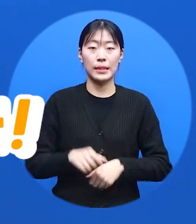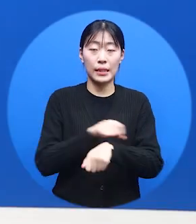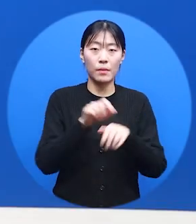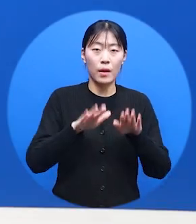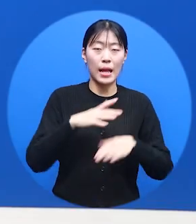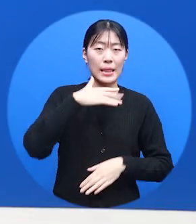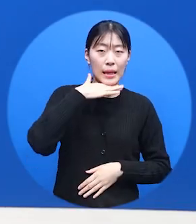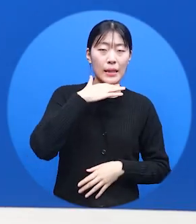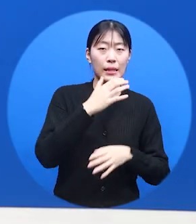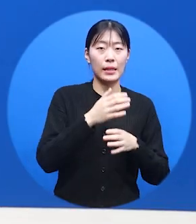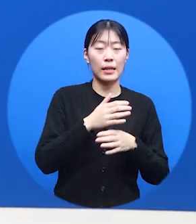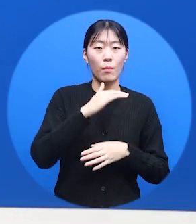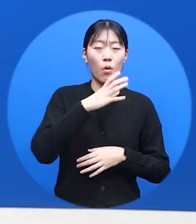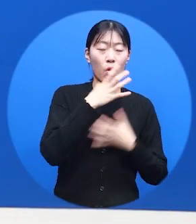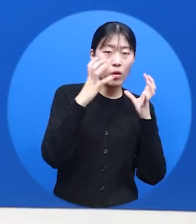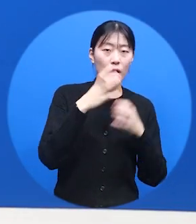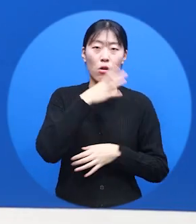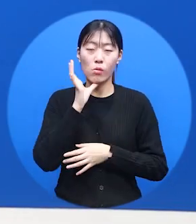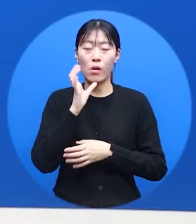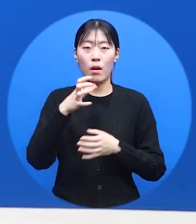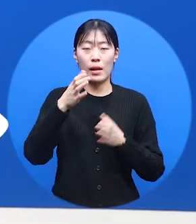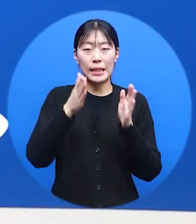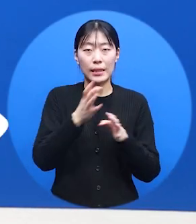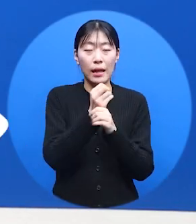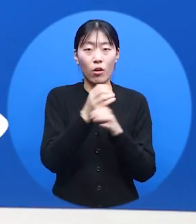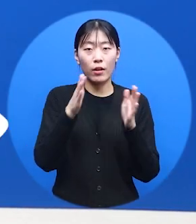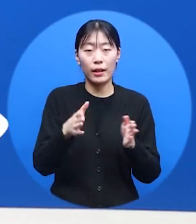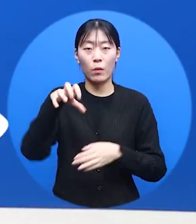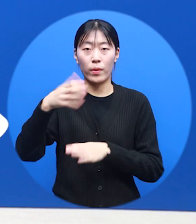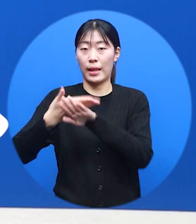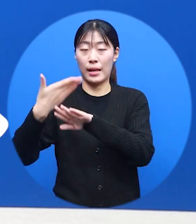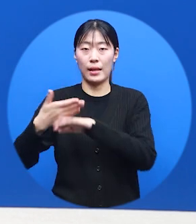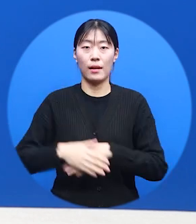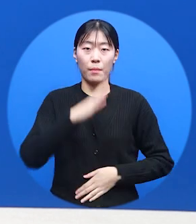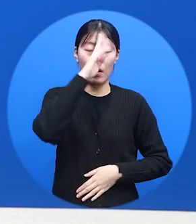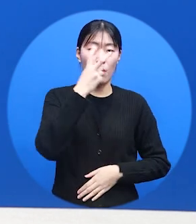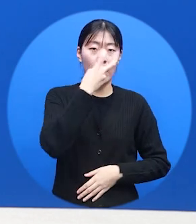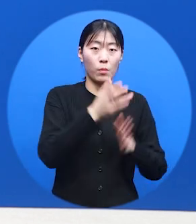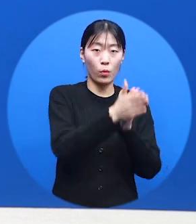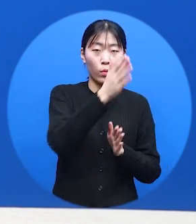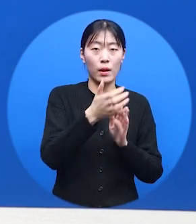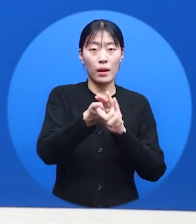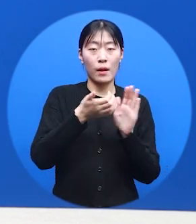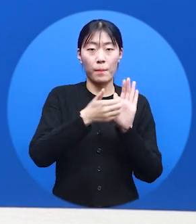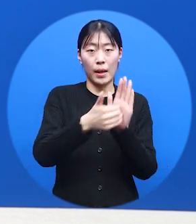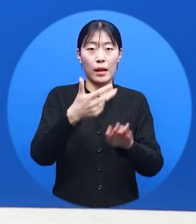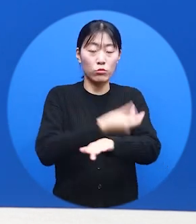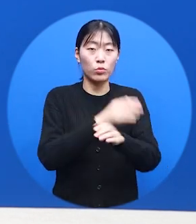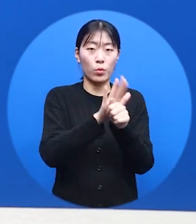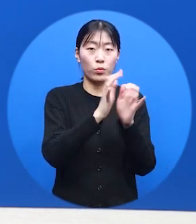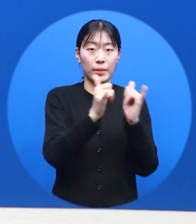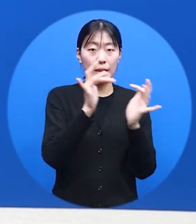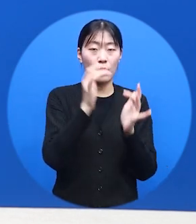합니다. 특히 이번에는 나이에 따라 접종기간과 장소가 다르게 진행되는데요. 질병관리본부 예방접종